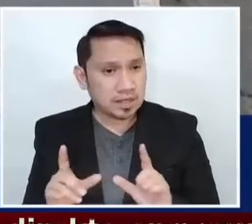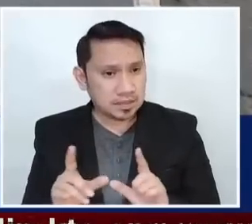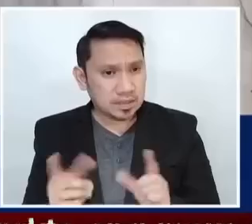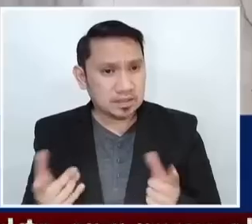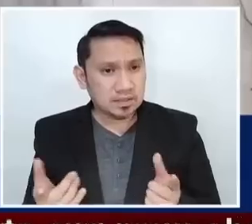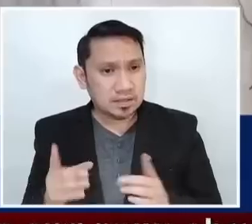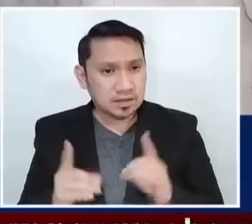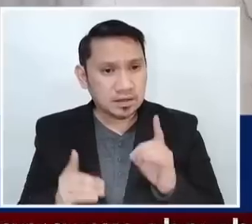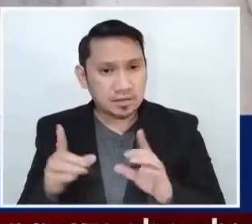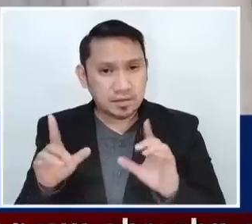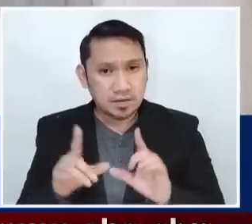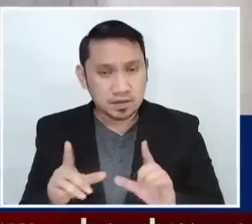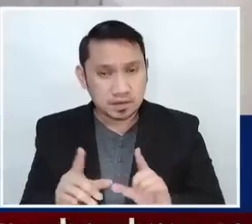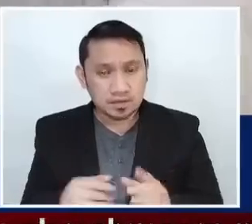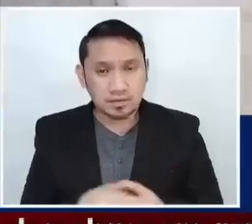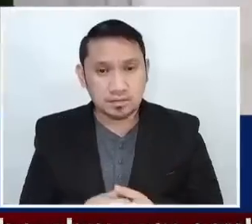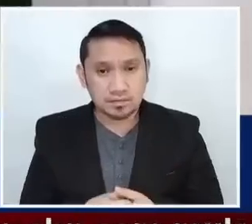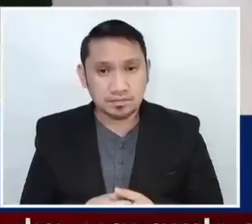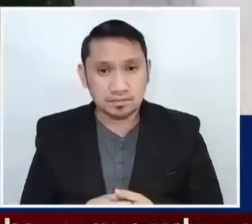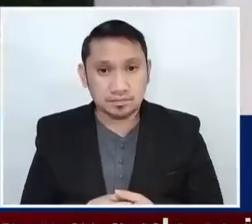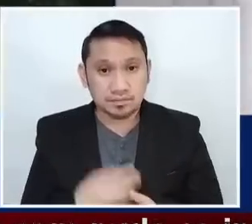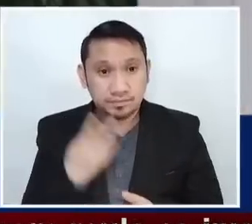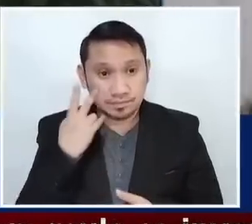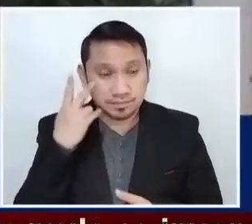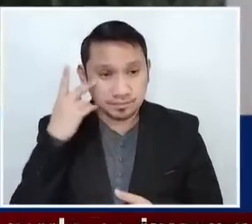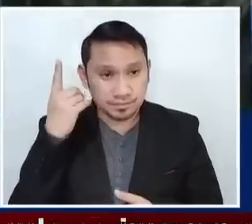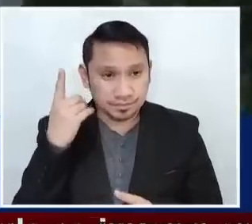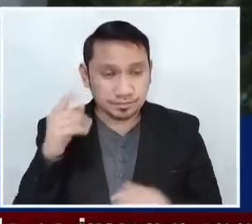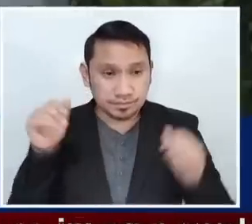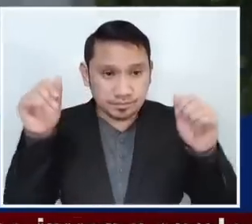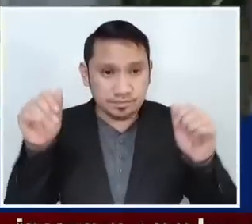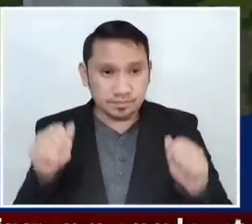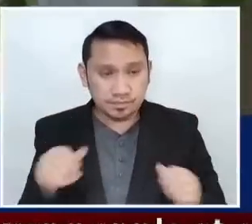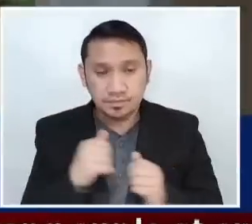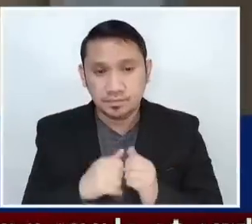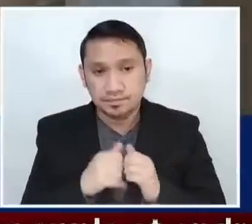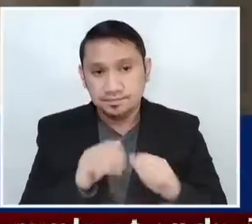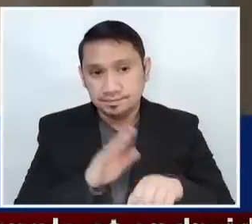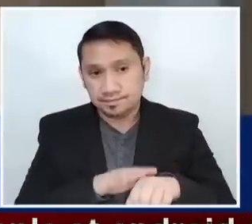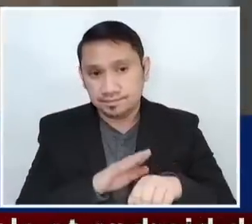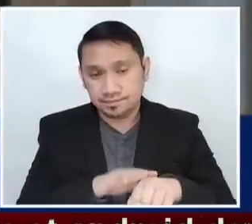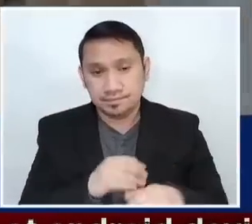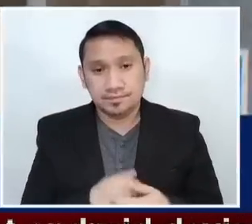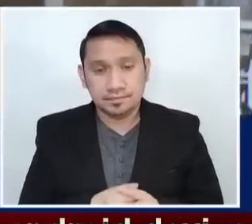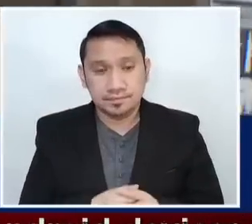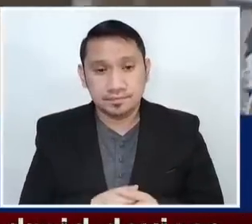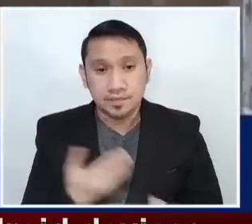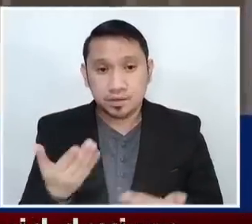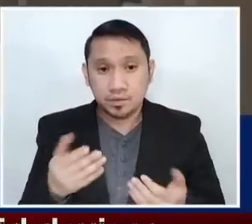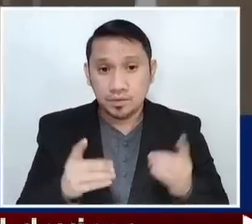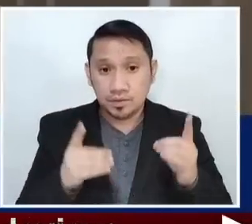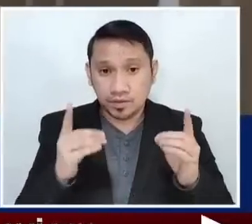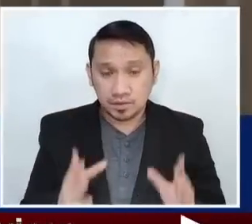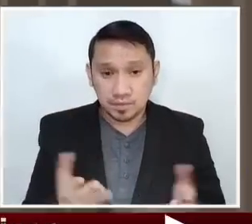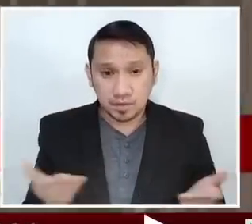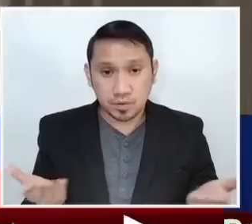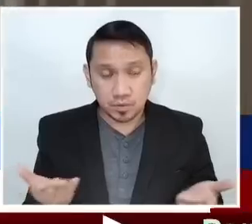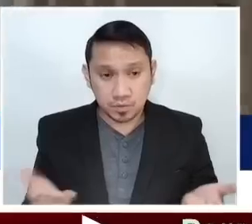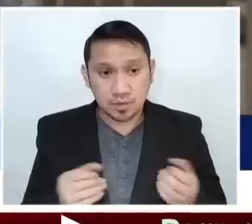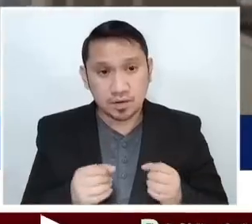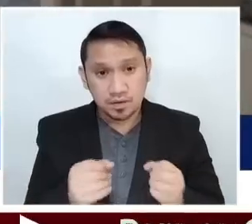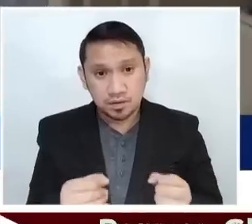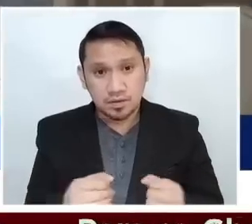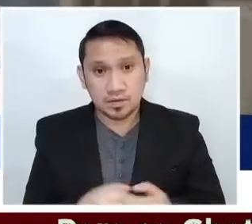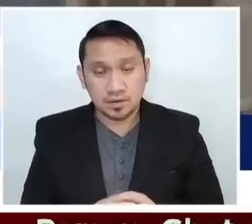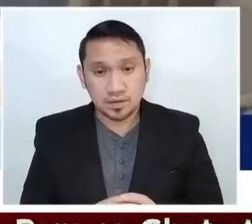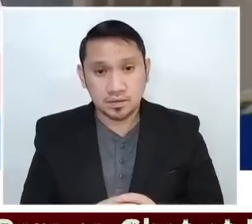license. Ang mga karatulang katulad nito ay nagsisilbing paalala sa mga motorista kung saan ang mga kalsada o kalye